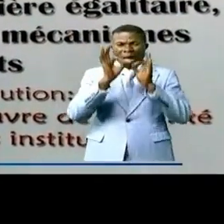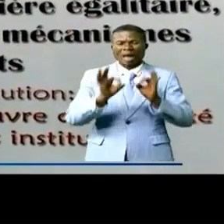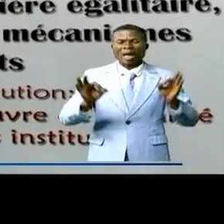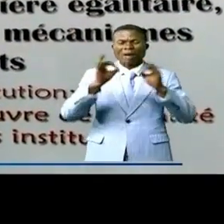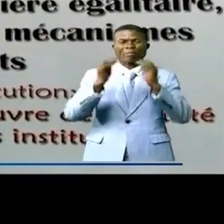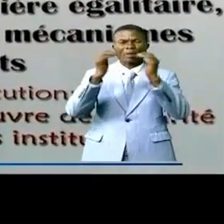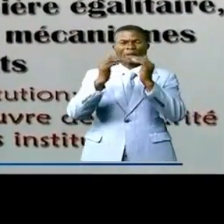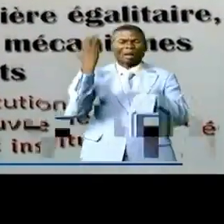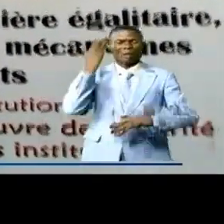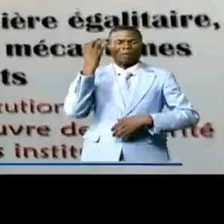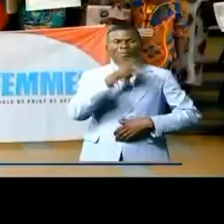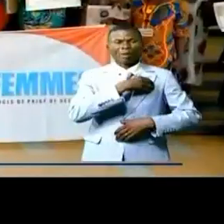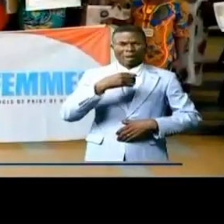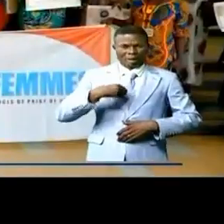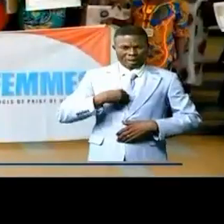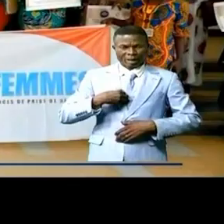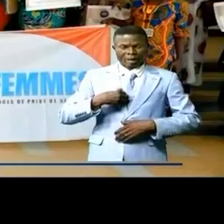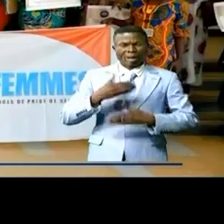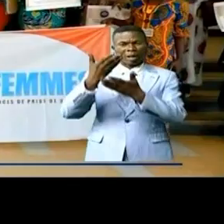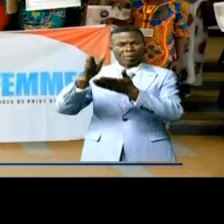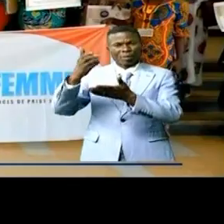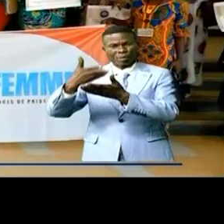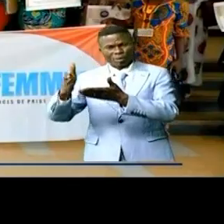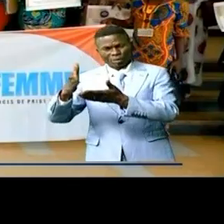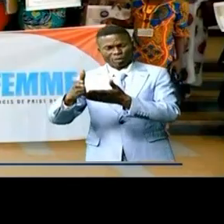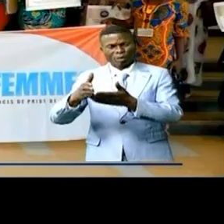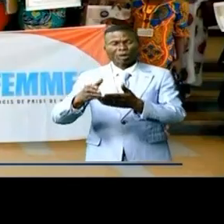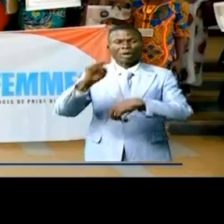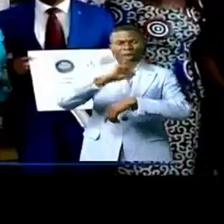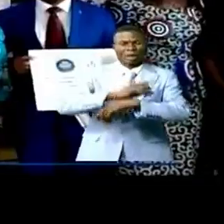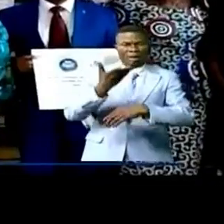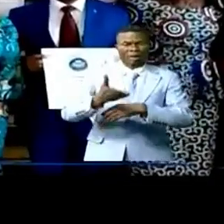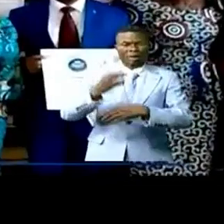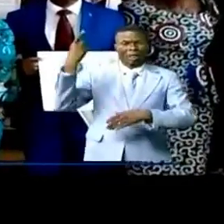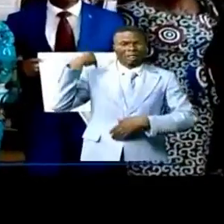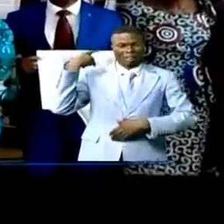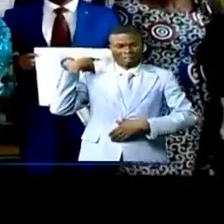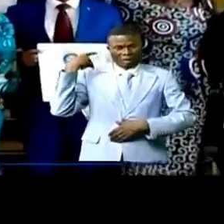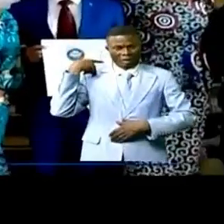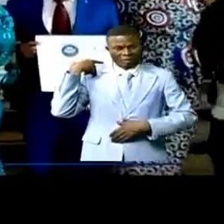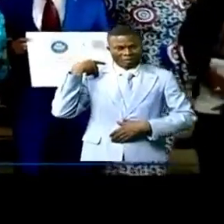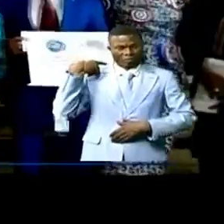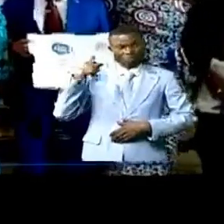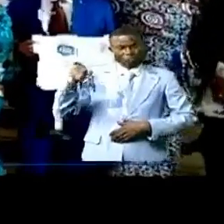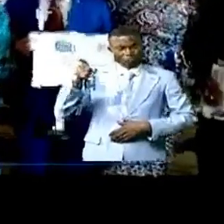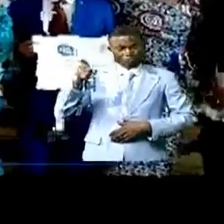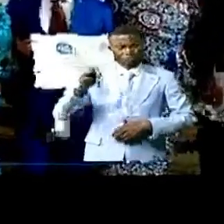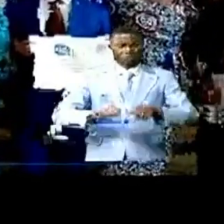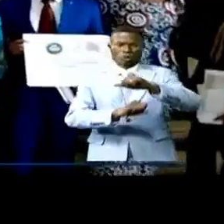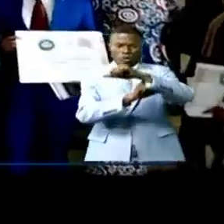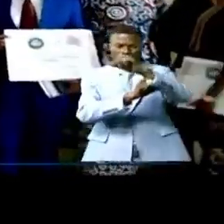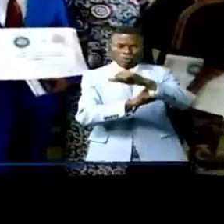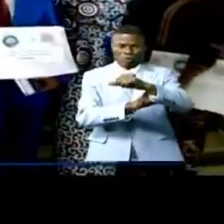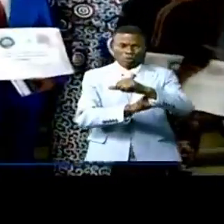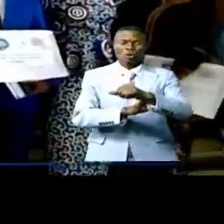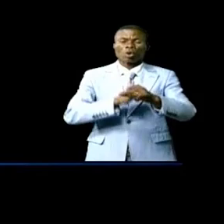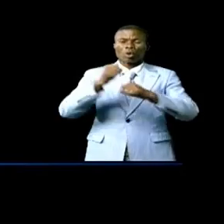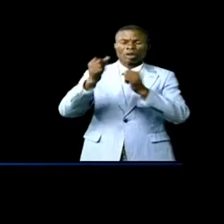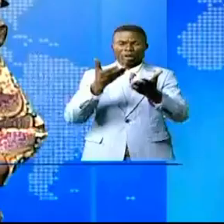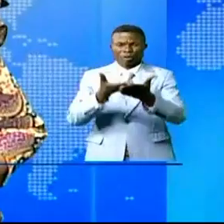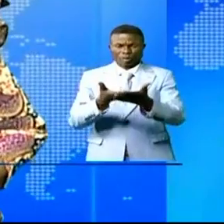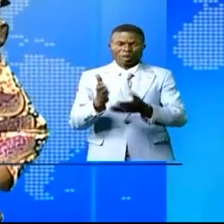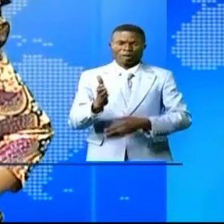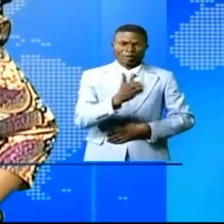hommes femmes ont été distribués à cette occasion aux députés qui à l'unanimité soutiennent ce combat